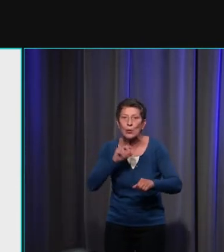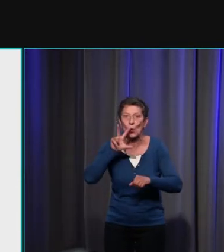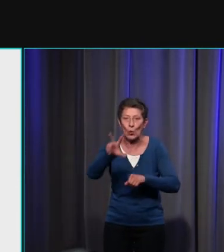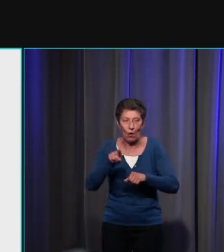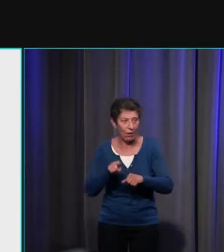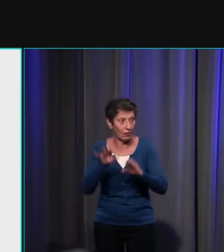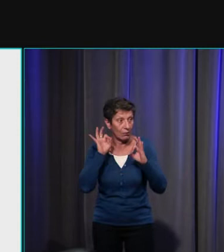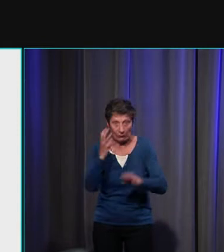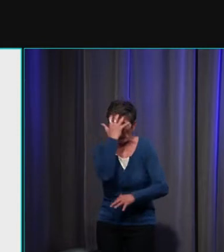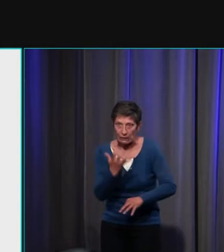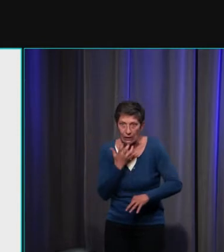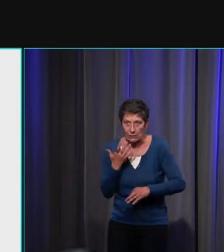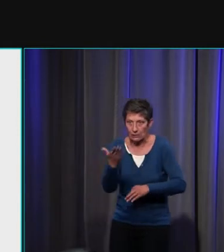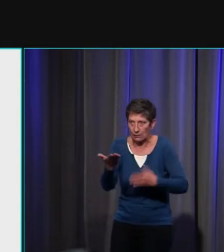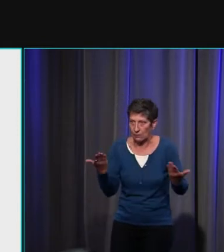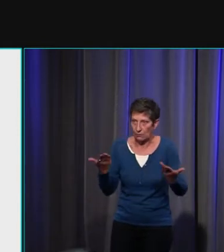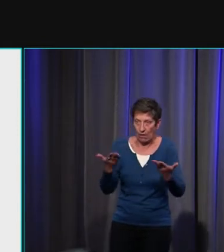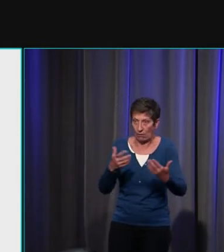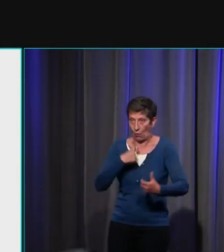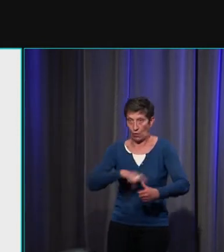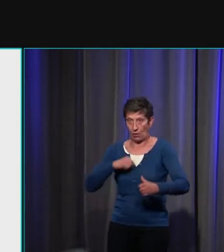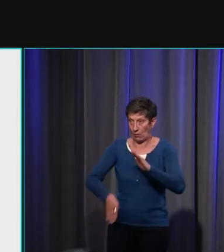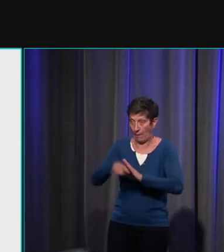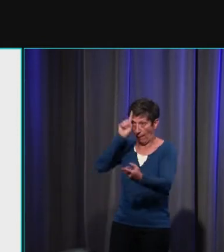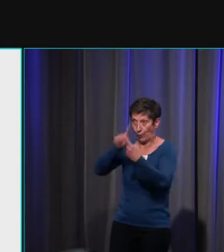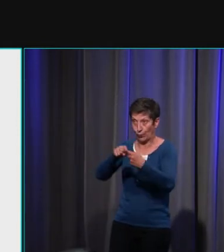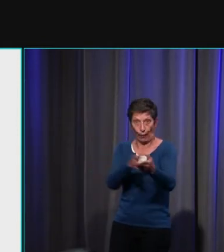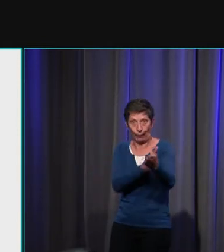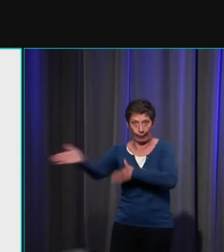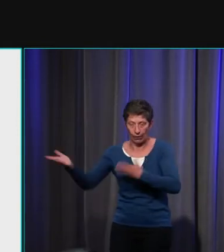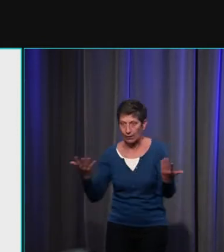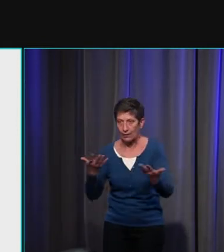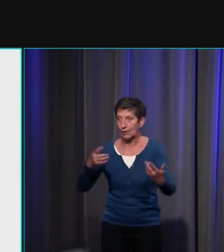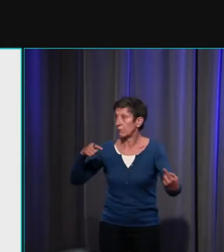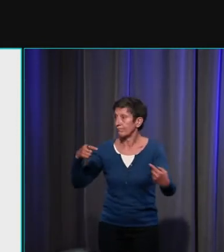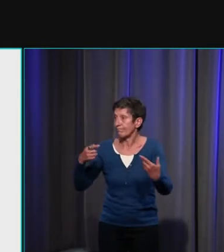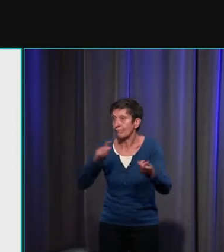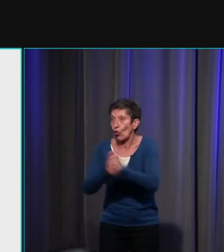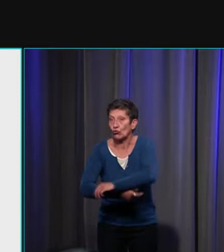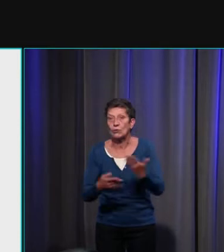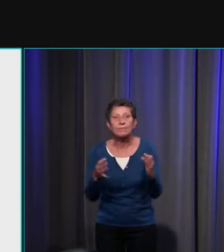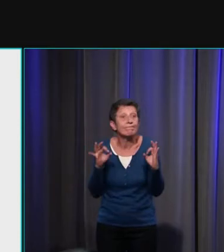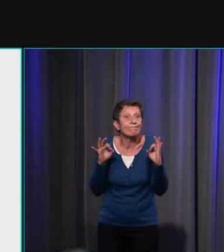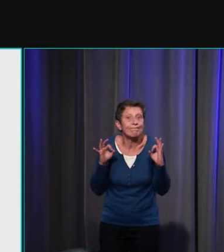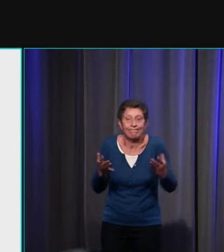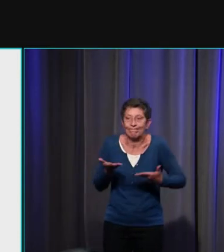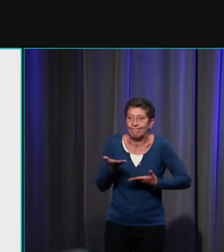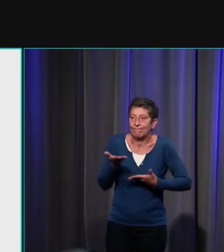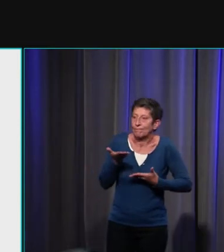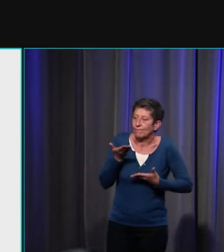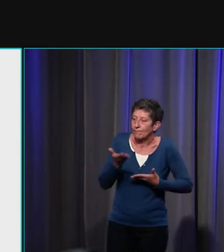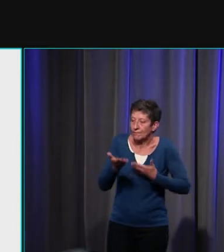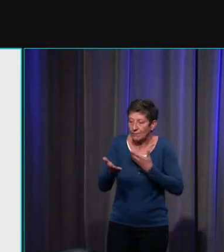triste de ces détournements 7 ce renversement de la croisade mais ça ne l'empêchera pas le même pape innocent iii